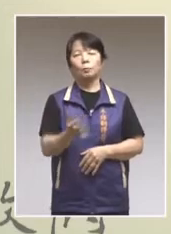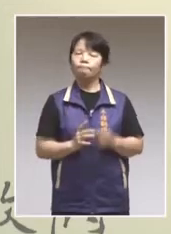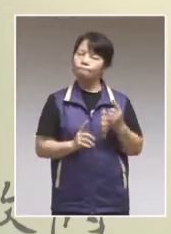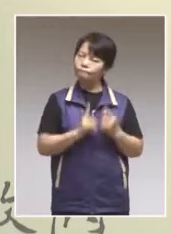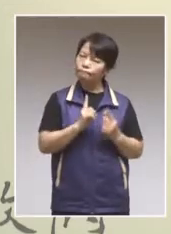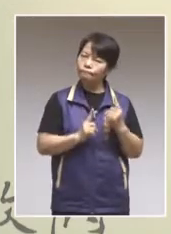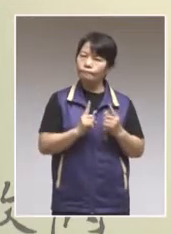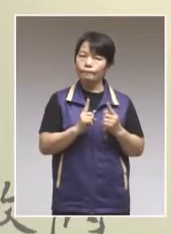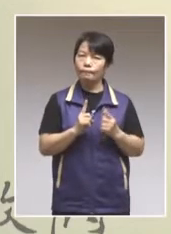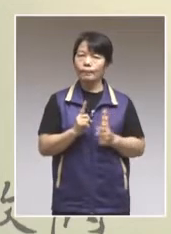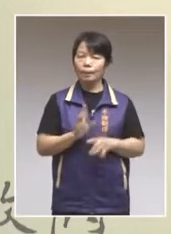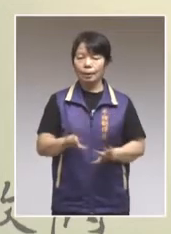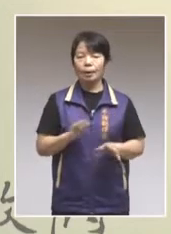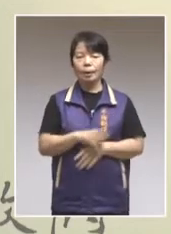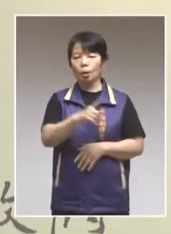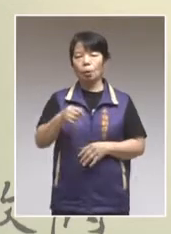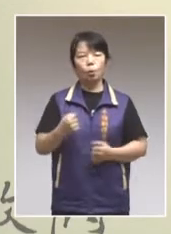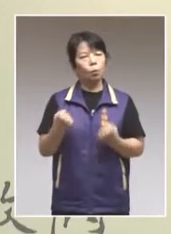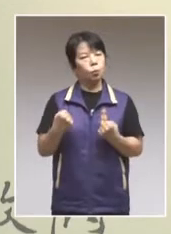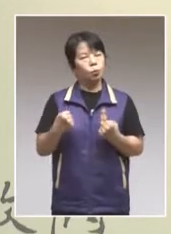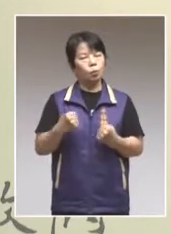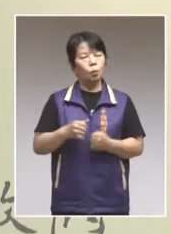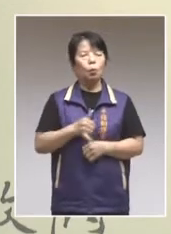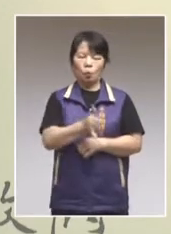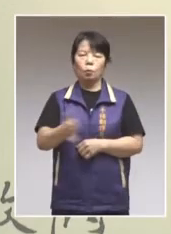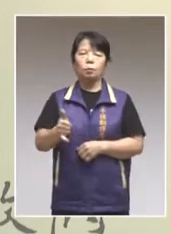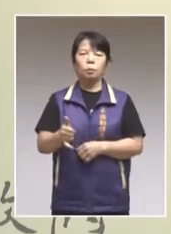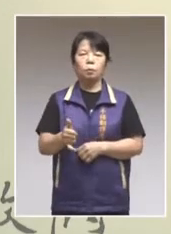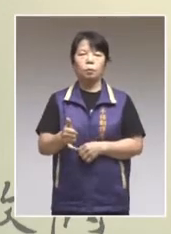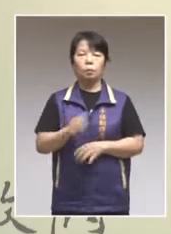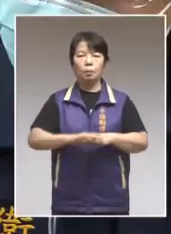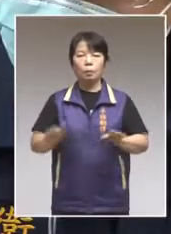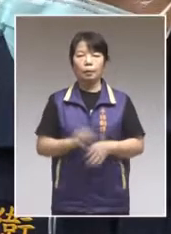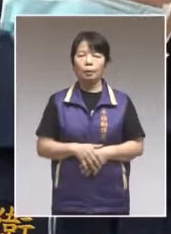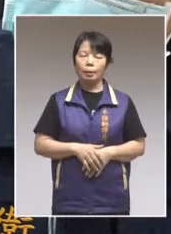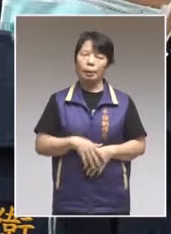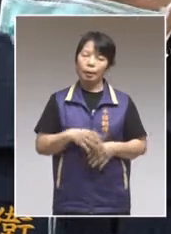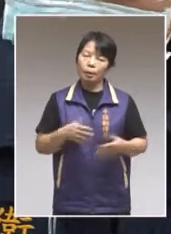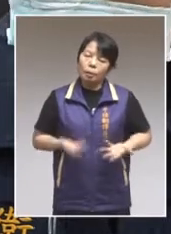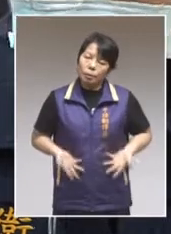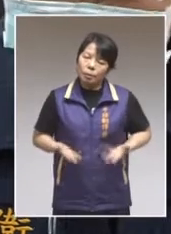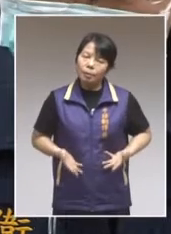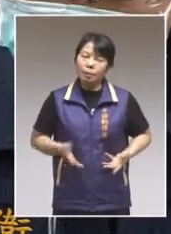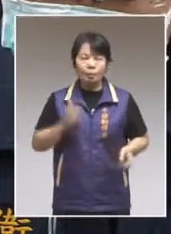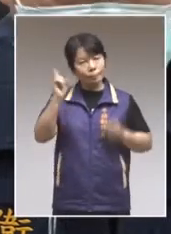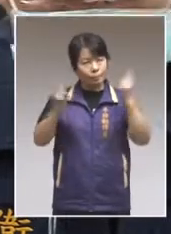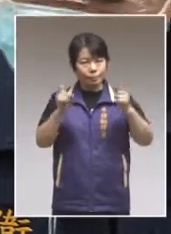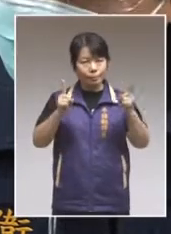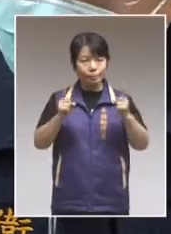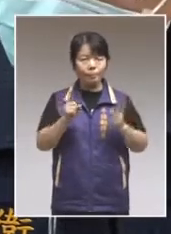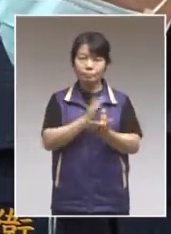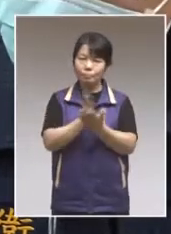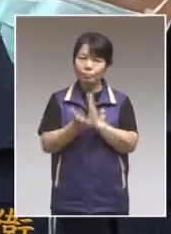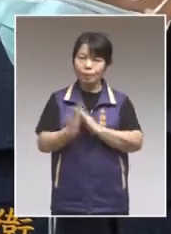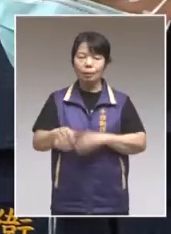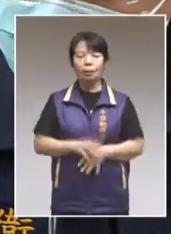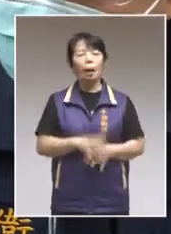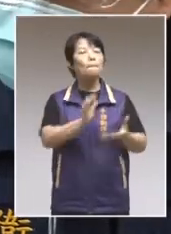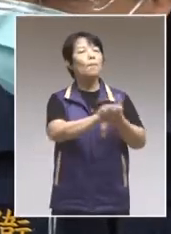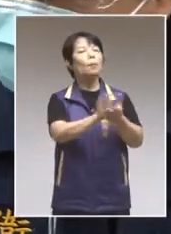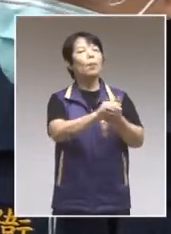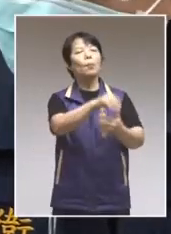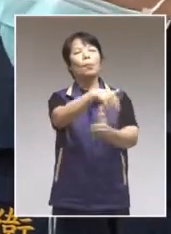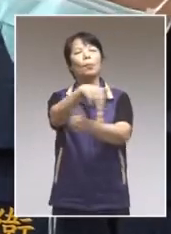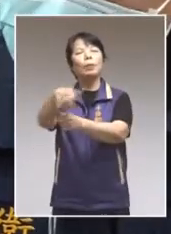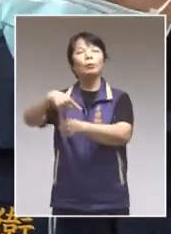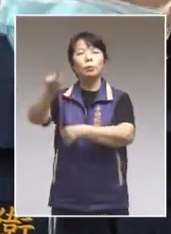较活动力相对的强，那在休闲娱乐的部分，那可能跟呼朋引伴然后前往这